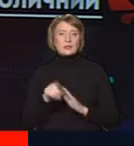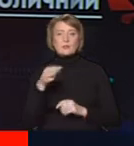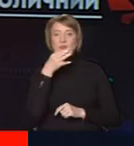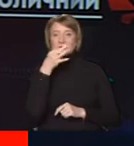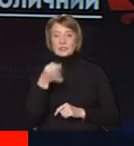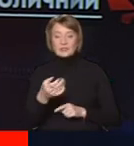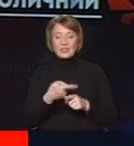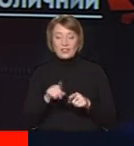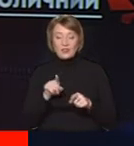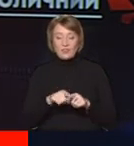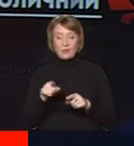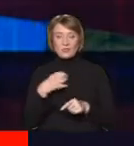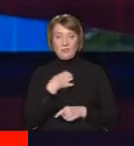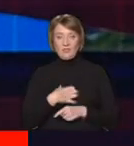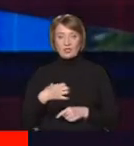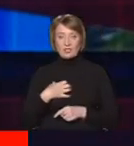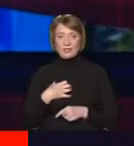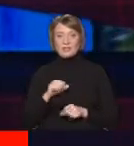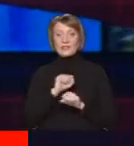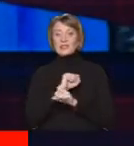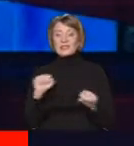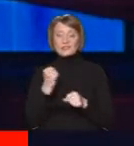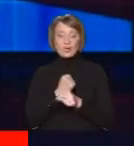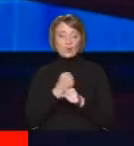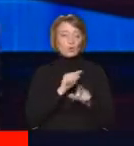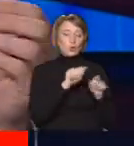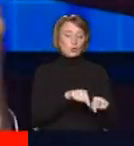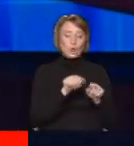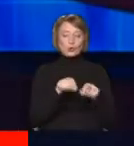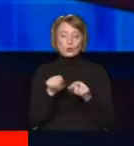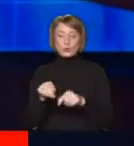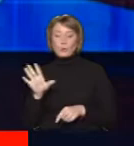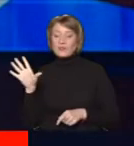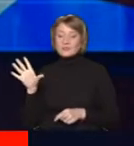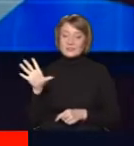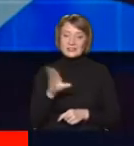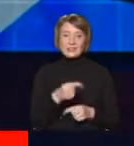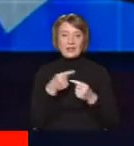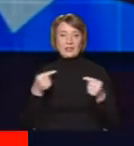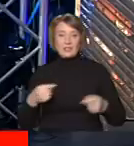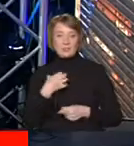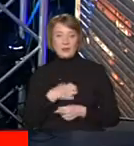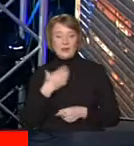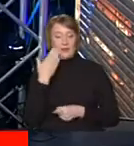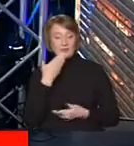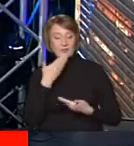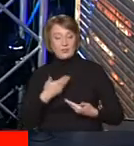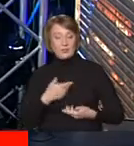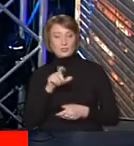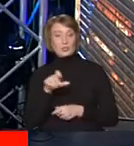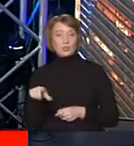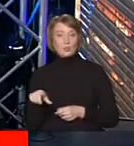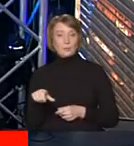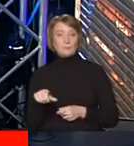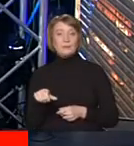сказали, що от всі ці речі важливіше, тому що не можна робити і то, і то. І коли, знаєте, я вам дам конкретний приклад. Коли до нас звертаються люди,